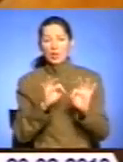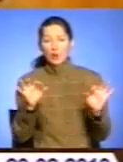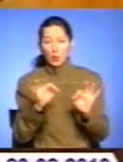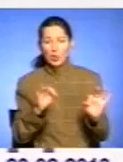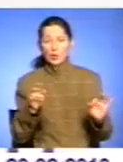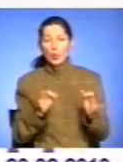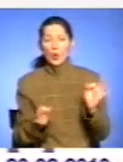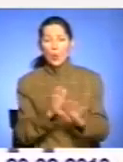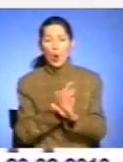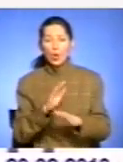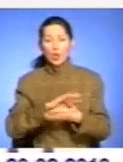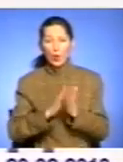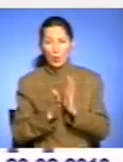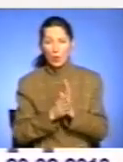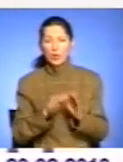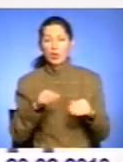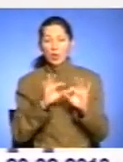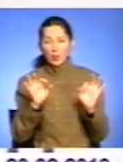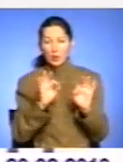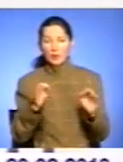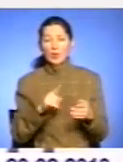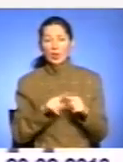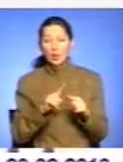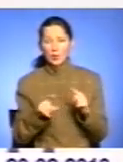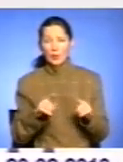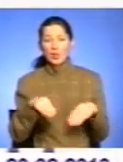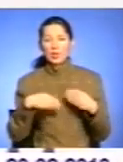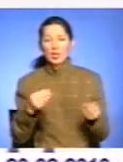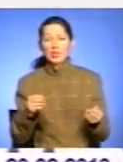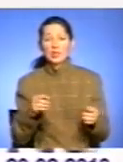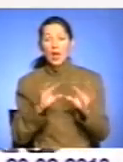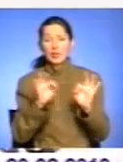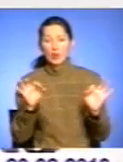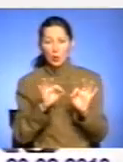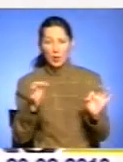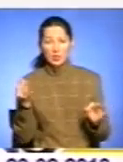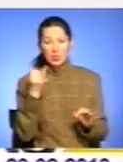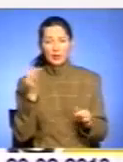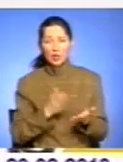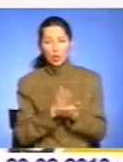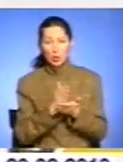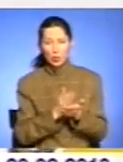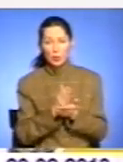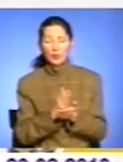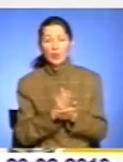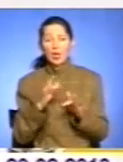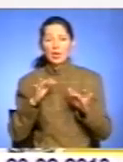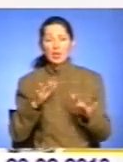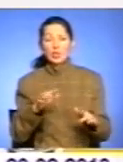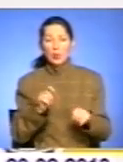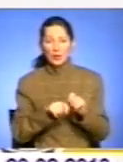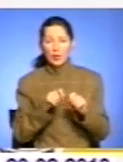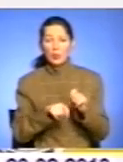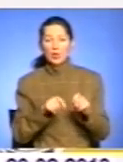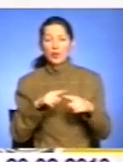оперативно. Надаються консультації зацікавленим службам. Засоби вимірювальної техніки пройшли у 2012 році повірку згідно затверджених